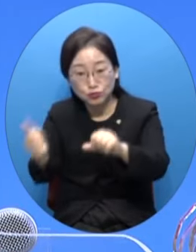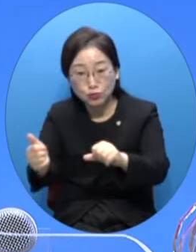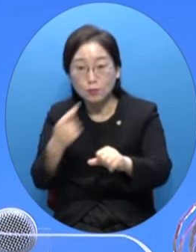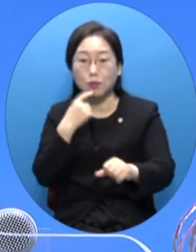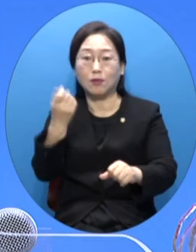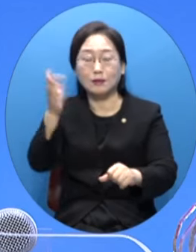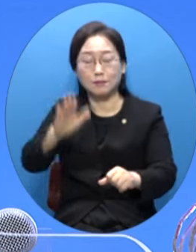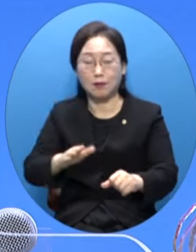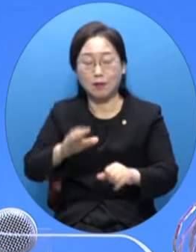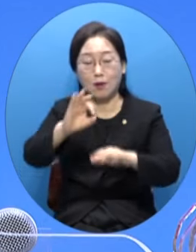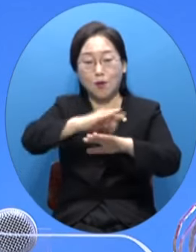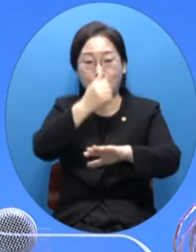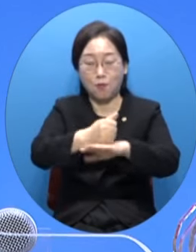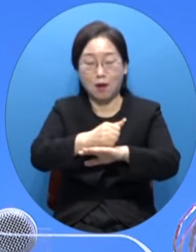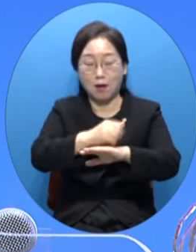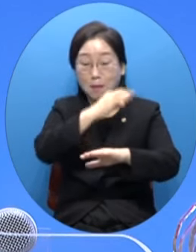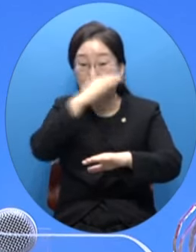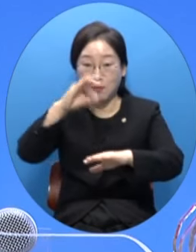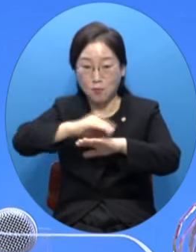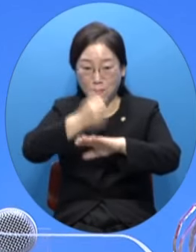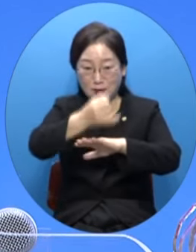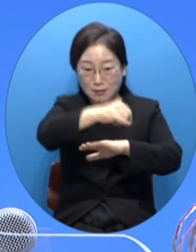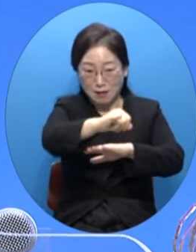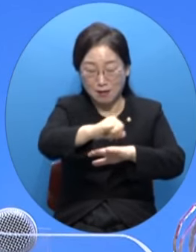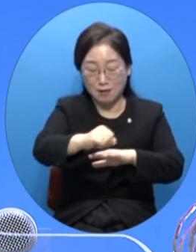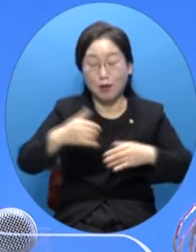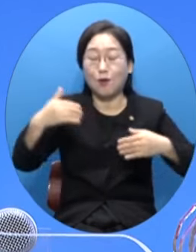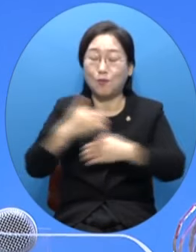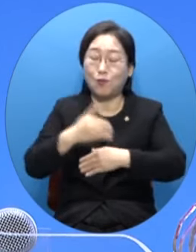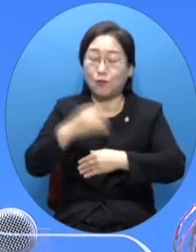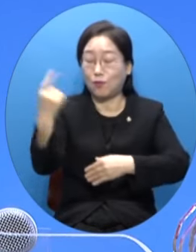나왔다가 모세를 발견하고 데려다가